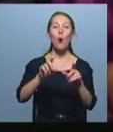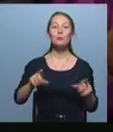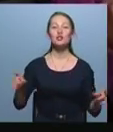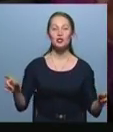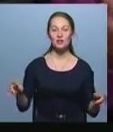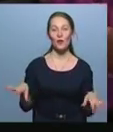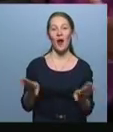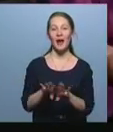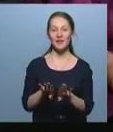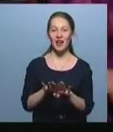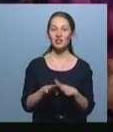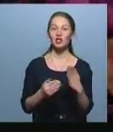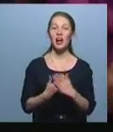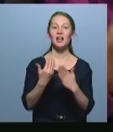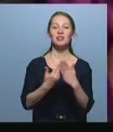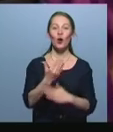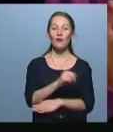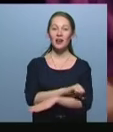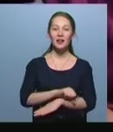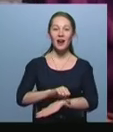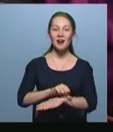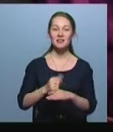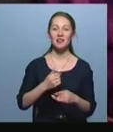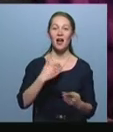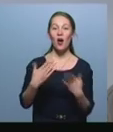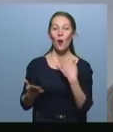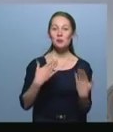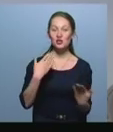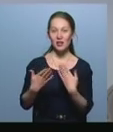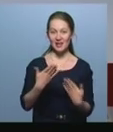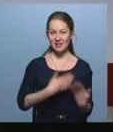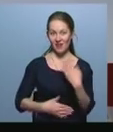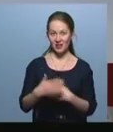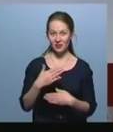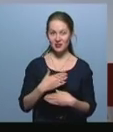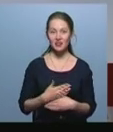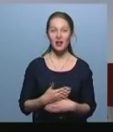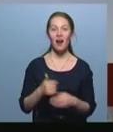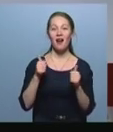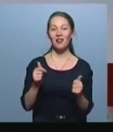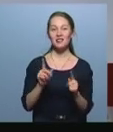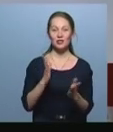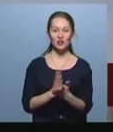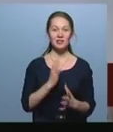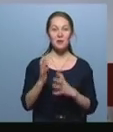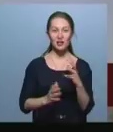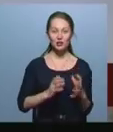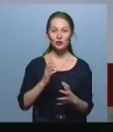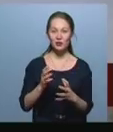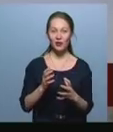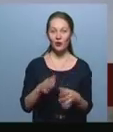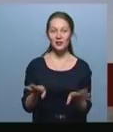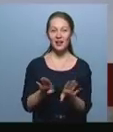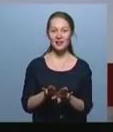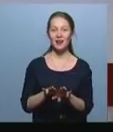также новые грани сообщества с инвалидностью. Это классно, что есть международная вот